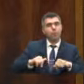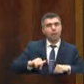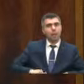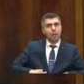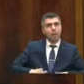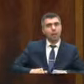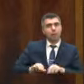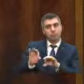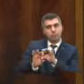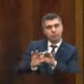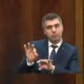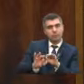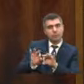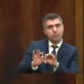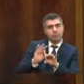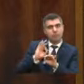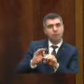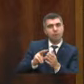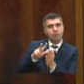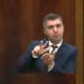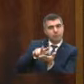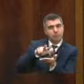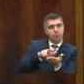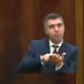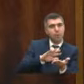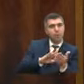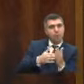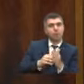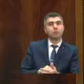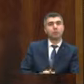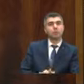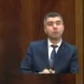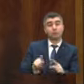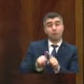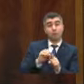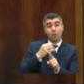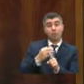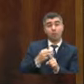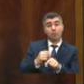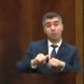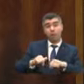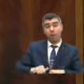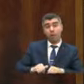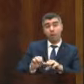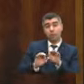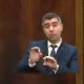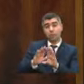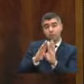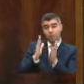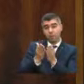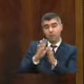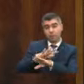حسن تنفيذ وتفعيل القرارات والسياسات العامة عبر المنظومة الإدارية والتنظيمية